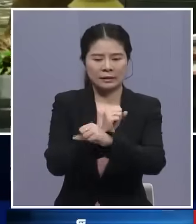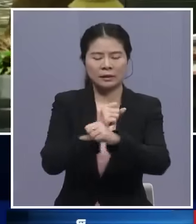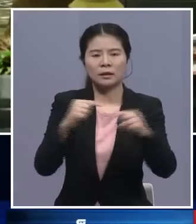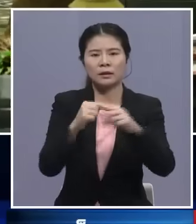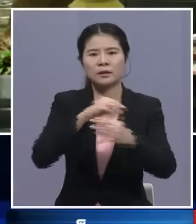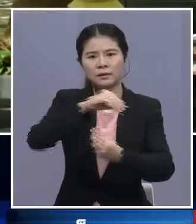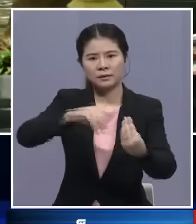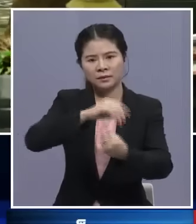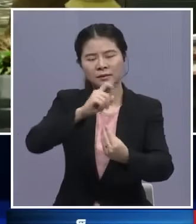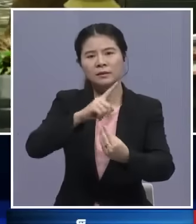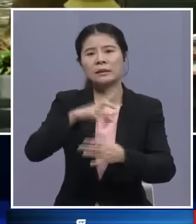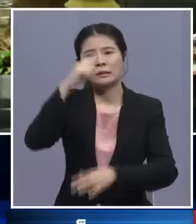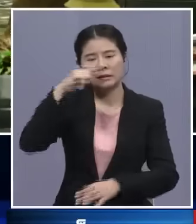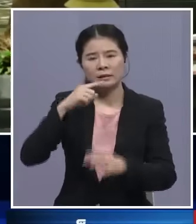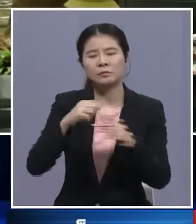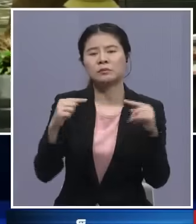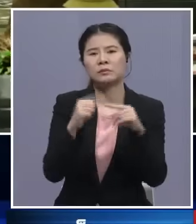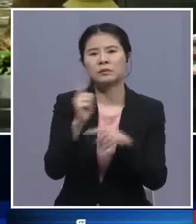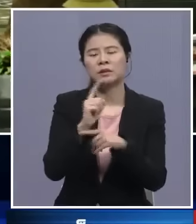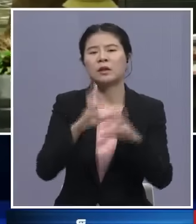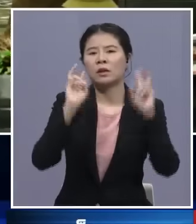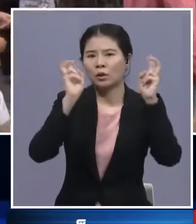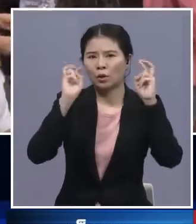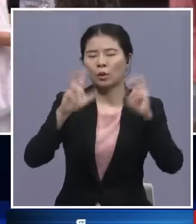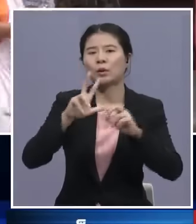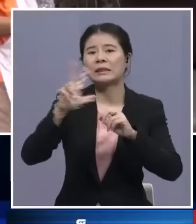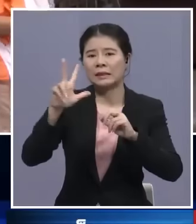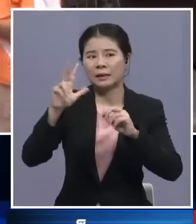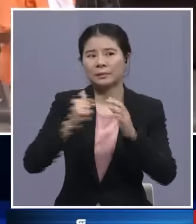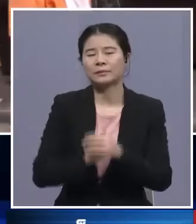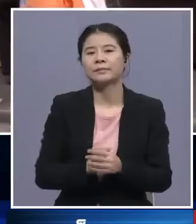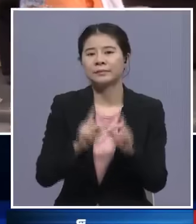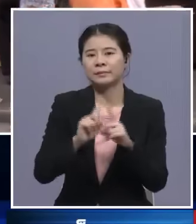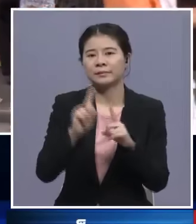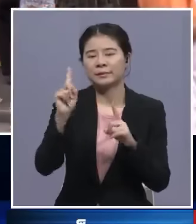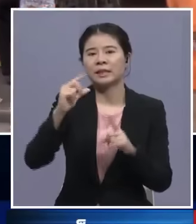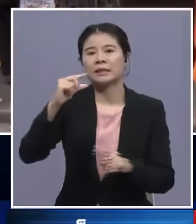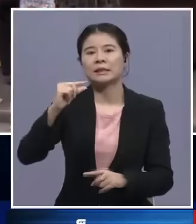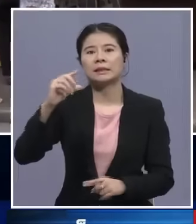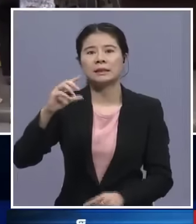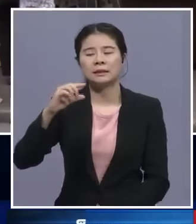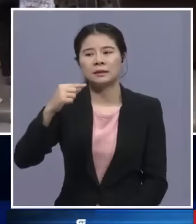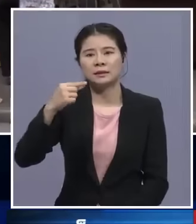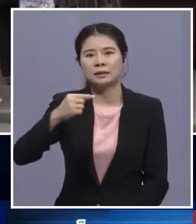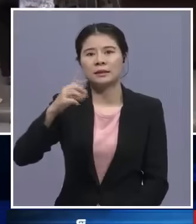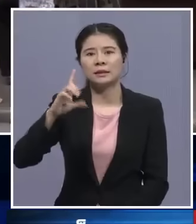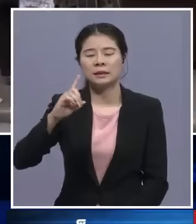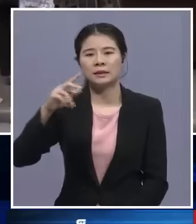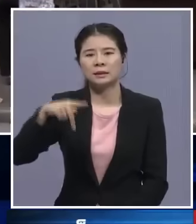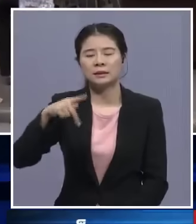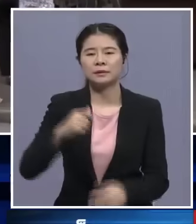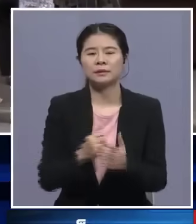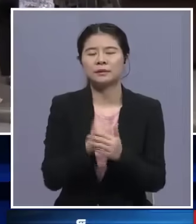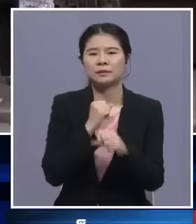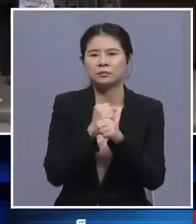เศรษฐกิจในไทยที่ต้องมีการกระตุ้น 3ข้อข้อแรกครับ GDPในปีนี้จะไม่